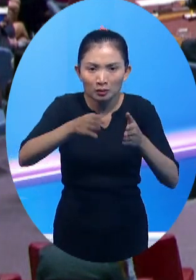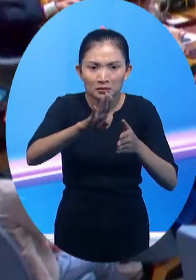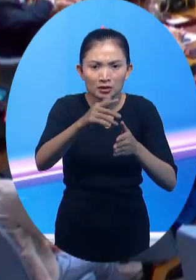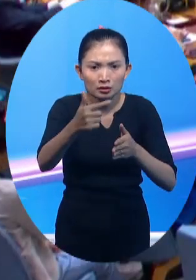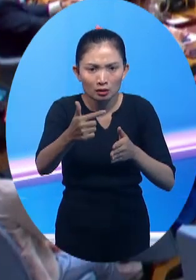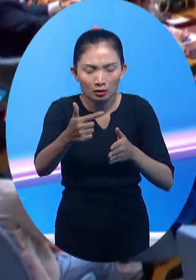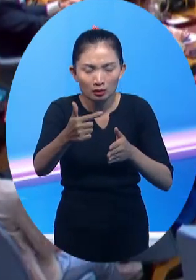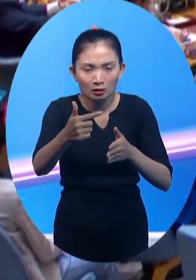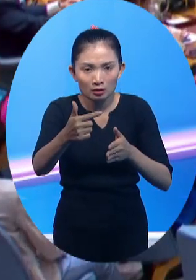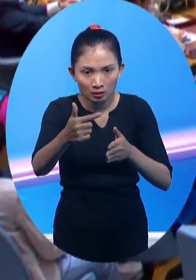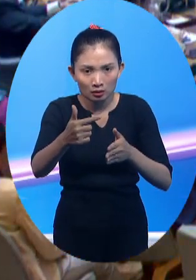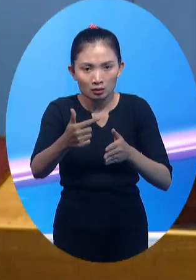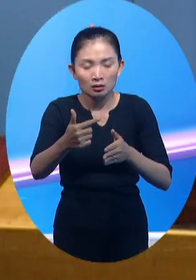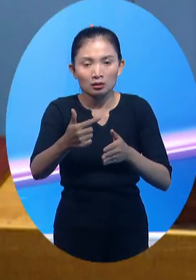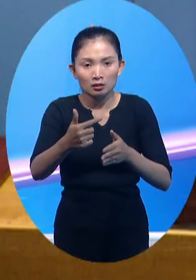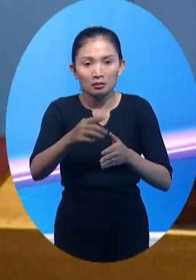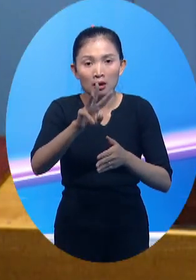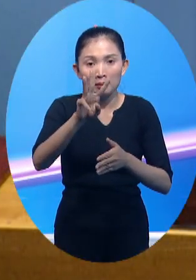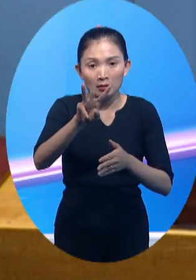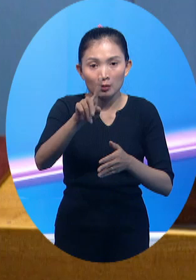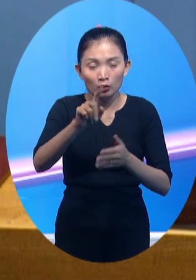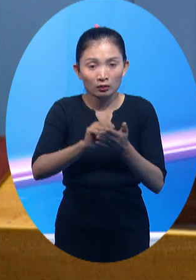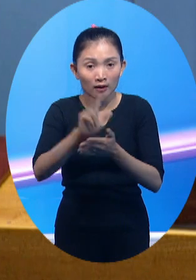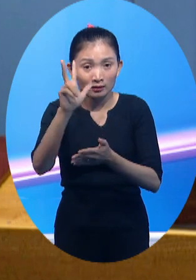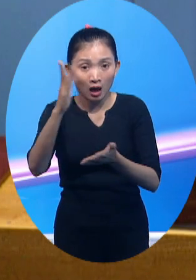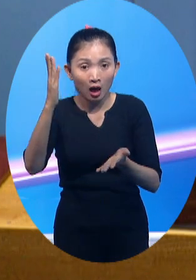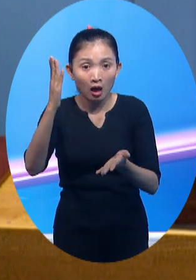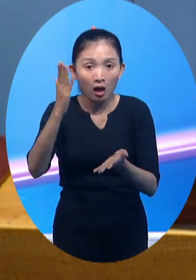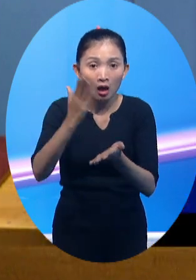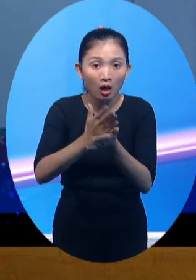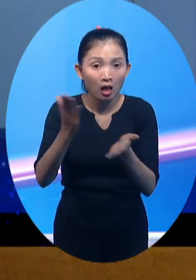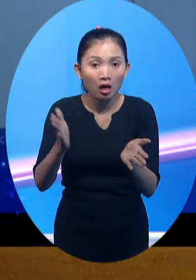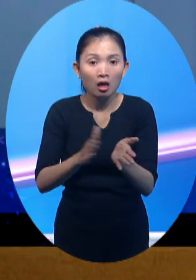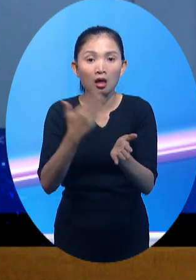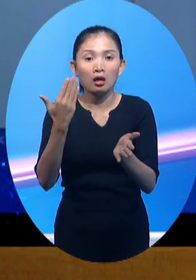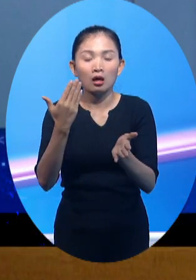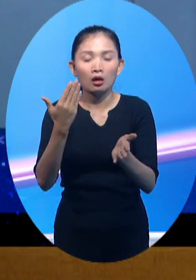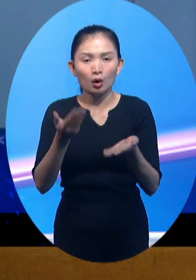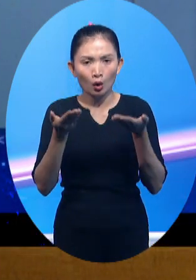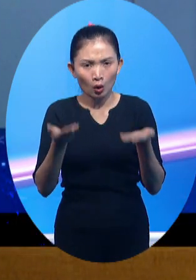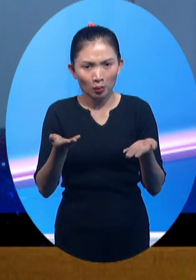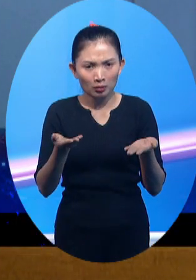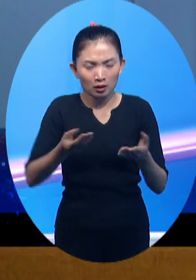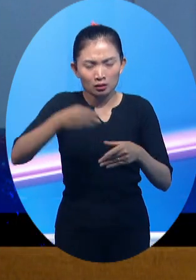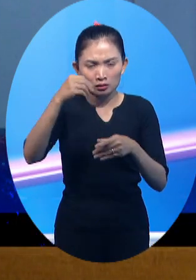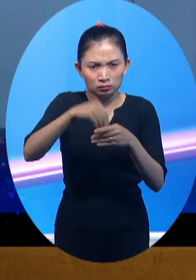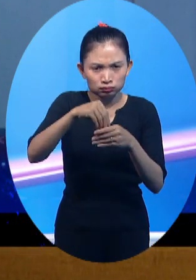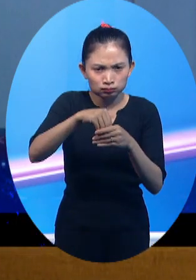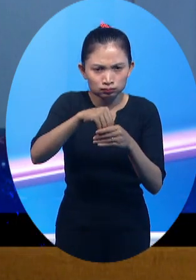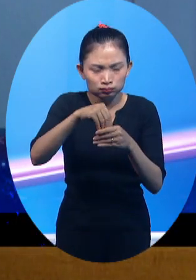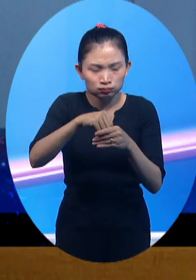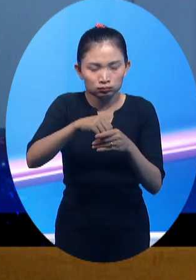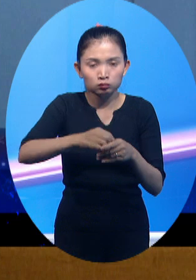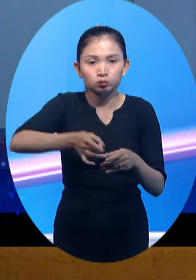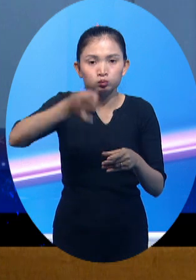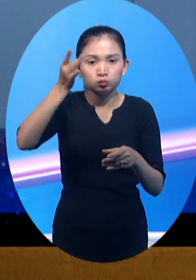hàng năm và sẽ hết hạng vào ngày 31 tháng 8 tới đây cuộc bỏ phiếu nhất trí ngày hôm nay là chn cho thấy mối quan tâm của cộng